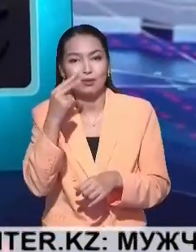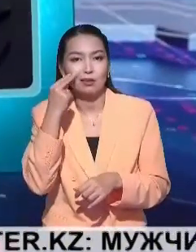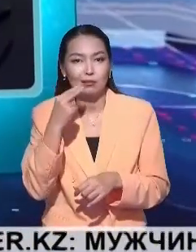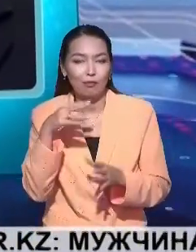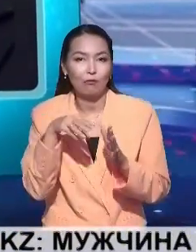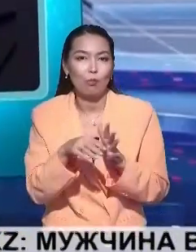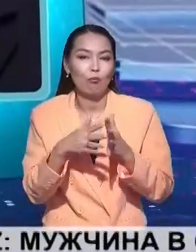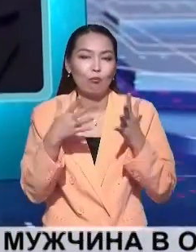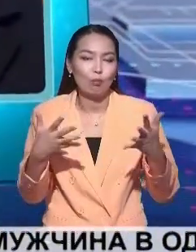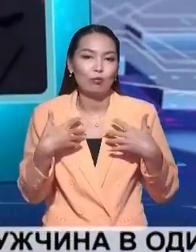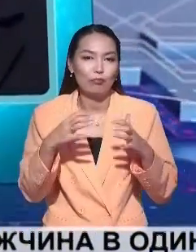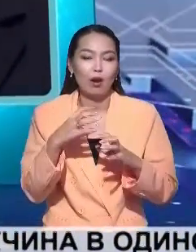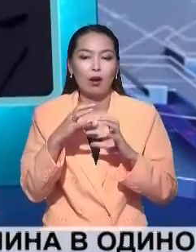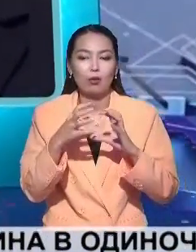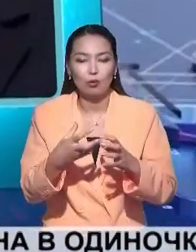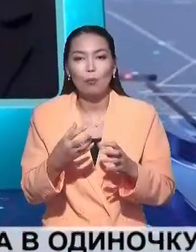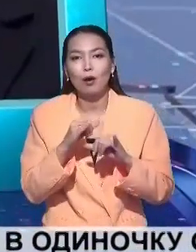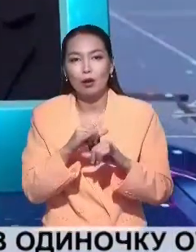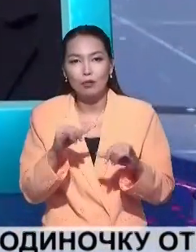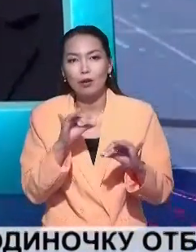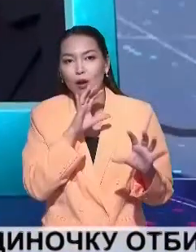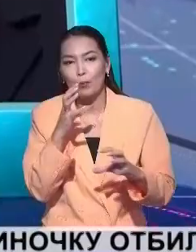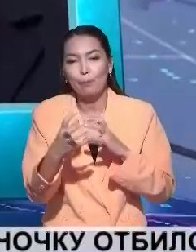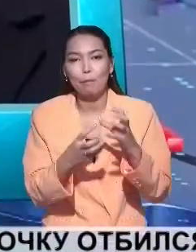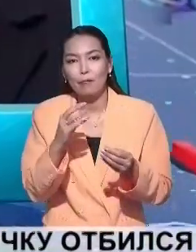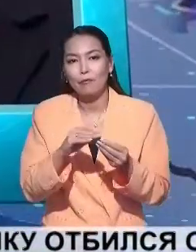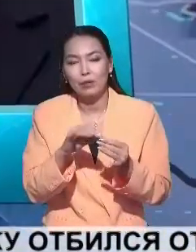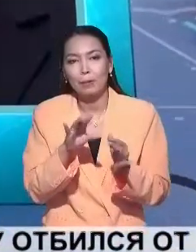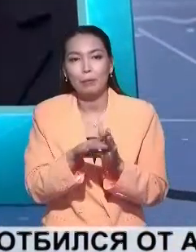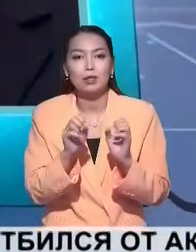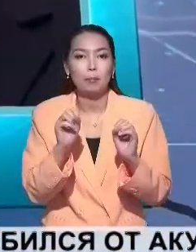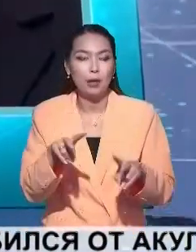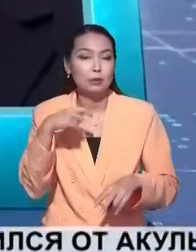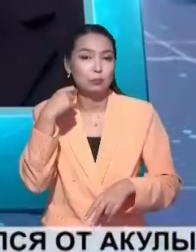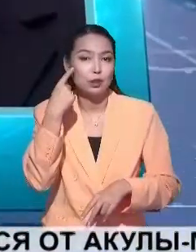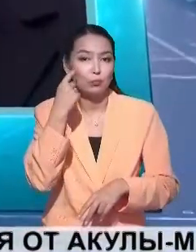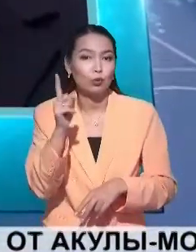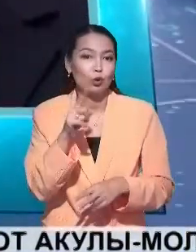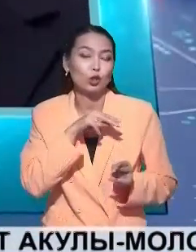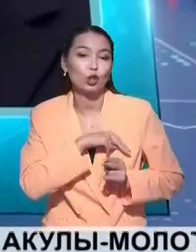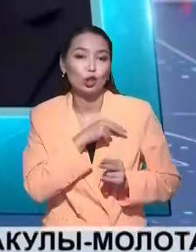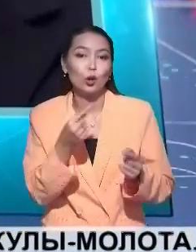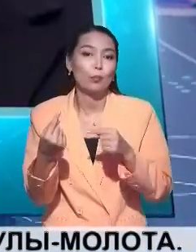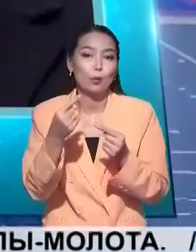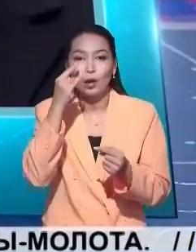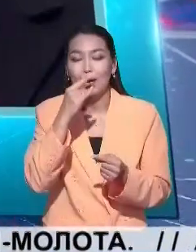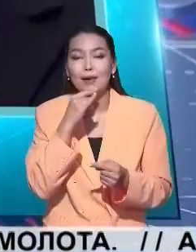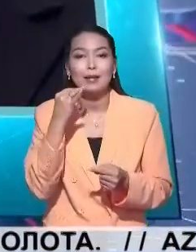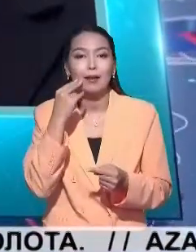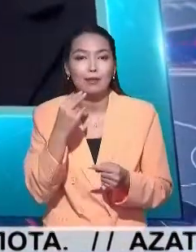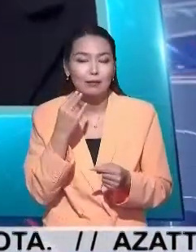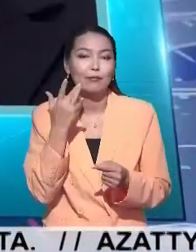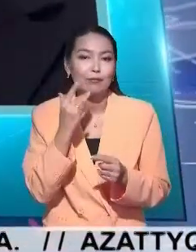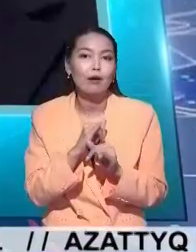вносит большой вклад в глобальное развитие и обеспечение международной стабильности и безопасности. Президент отметил, что сотрудничество между Казахстаном и Китаем